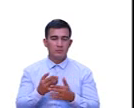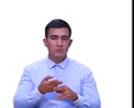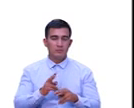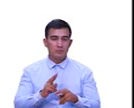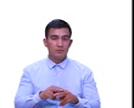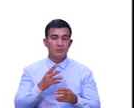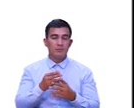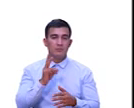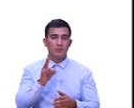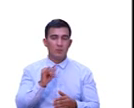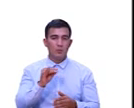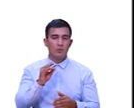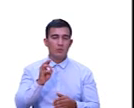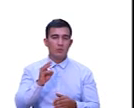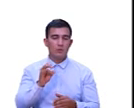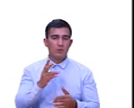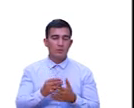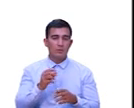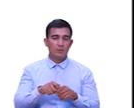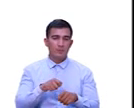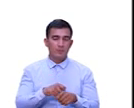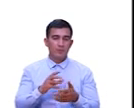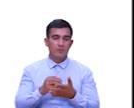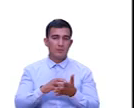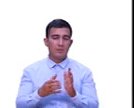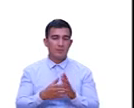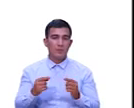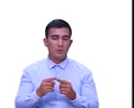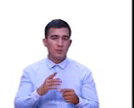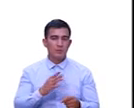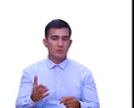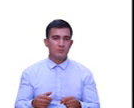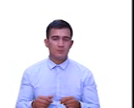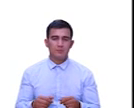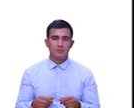9 ko'paytirilgan 10^9 newton ko'paytirilgan metr kvadrat bo'lu Coulomb kvadratga teng.